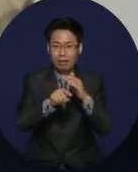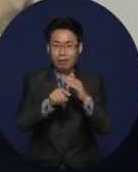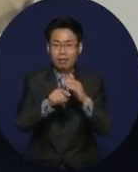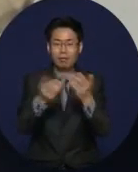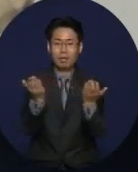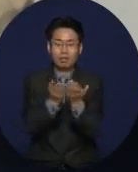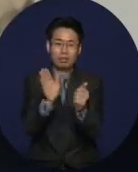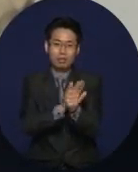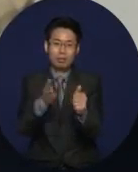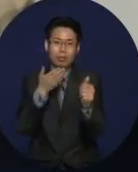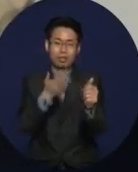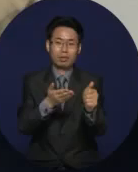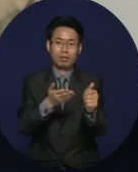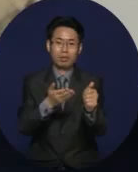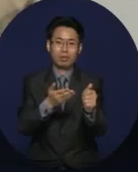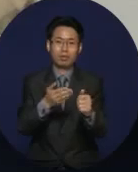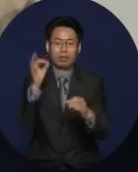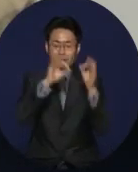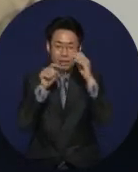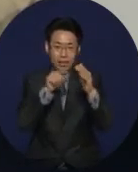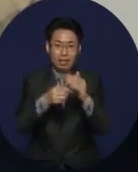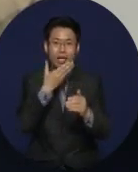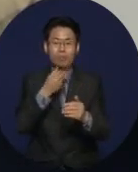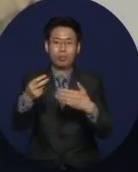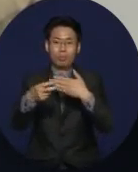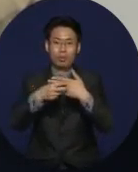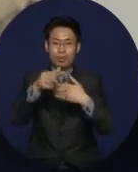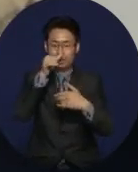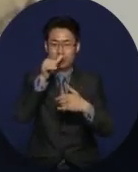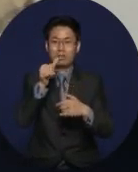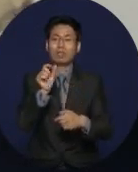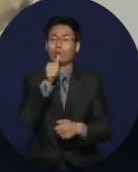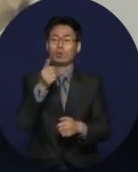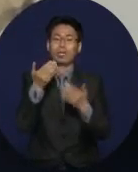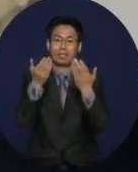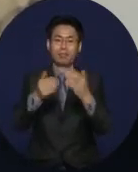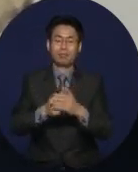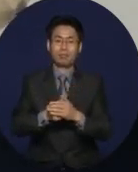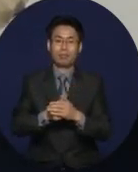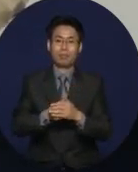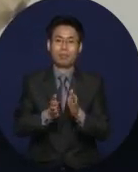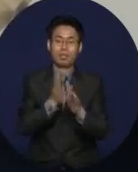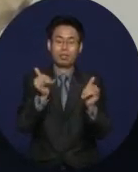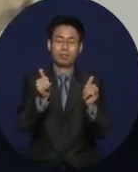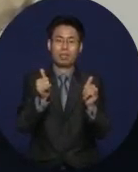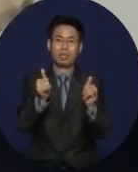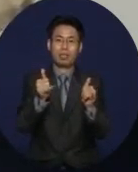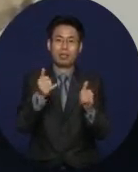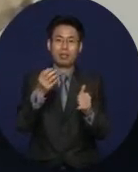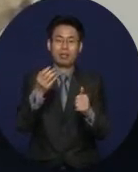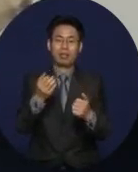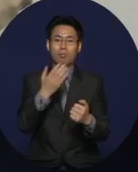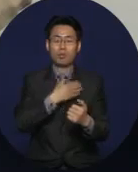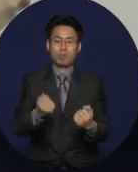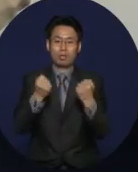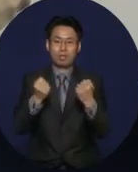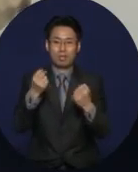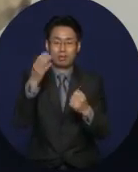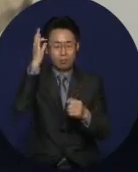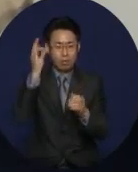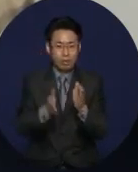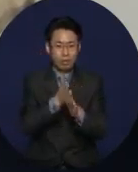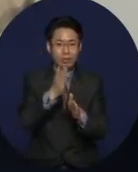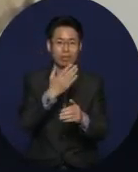찾아 맞춤형 서비스를 제공하는 찾아가는 행복병원이 있어 소개해드릴까 합니다. 시민의 건강지킴이 포항시와 함께